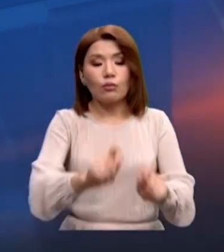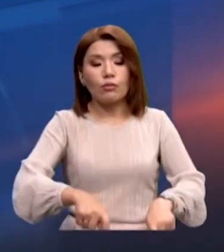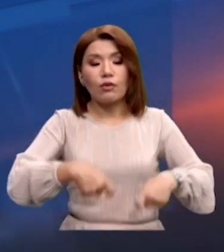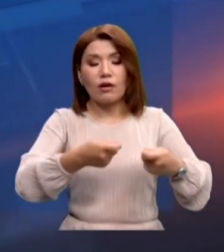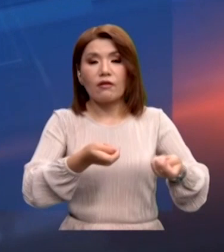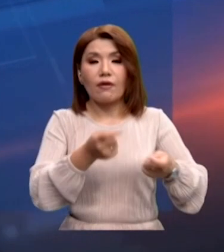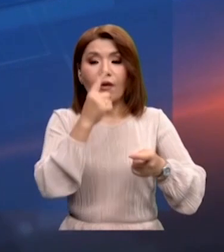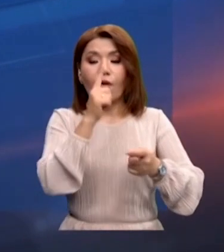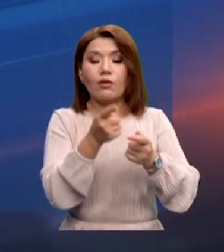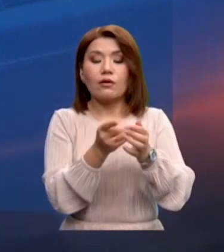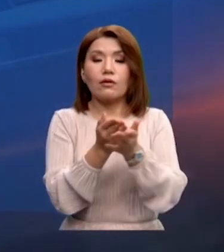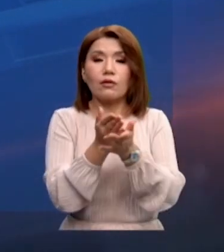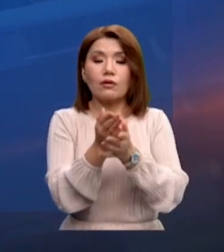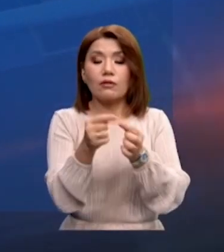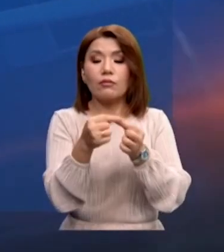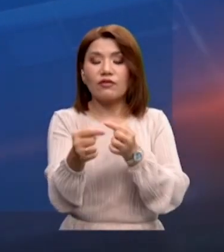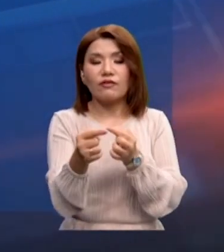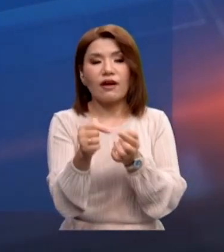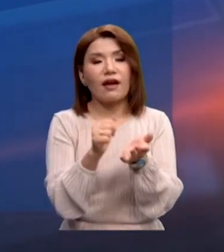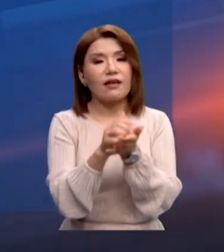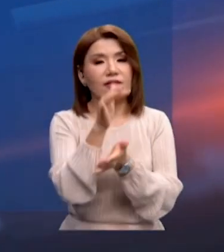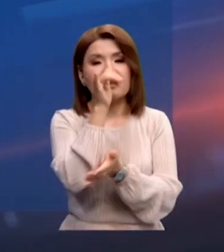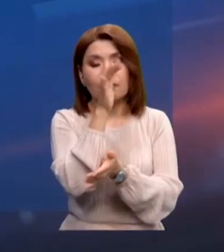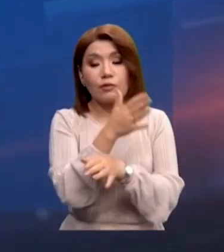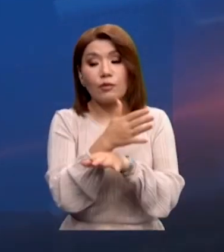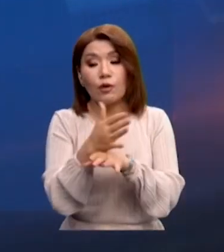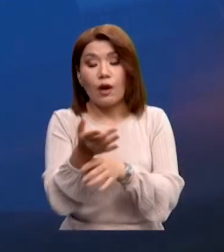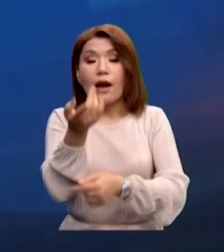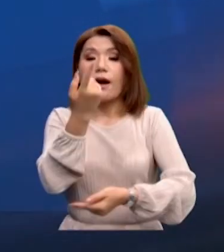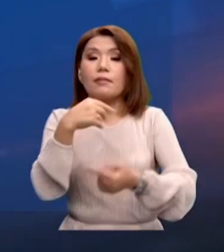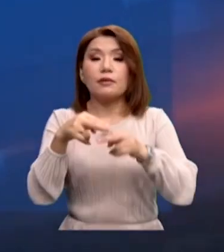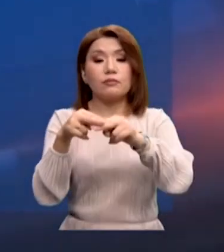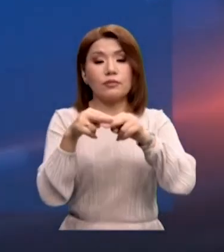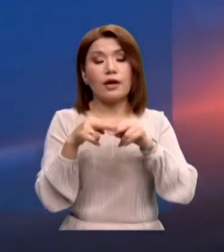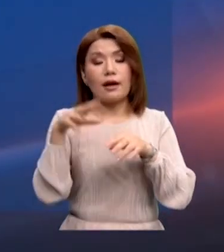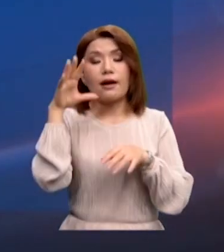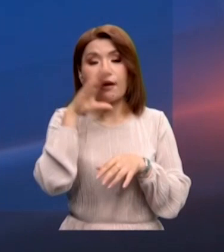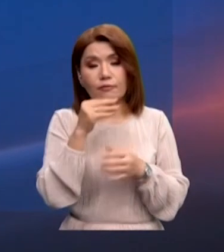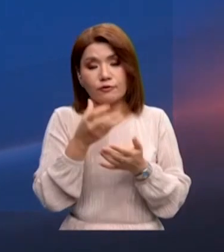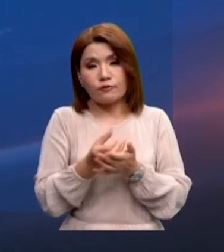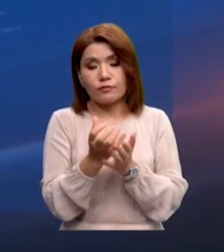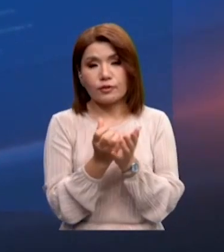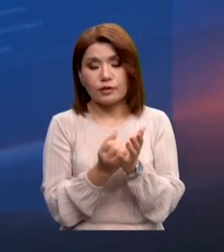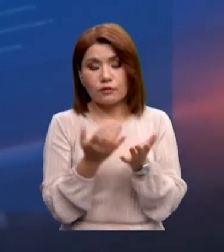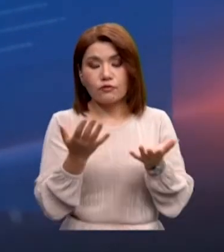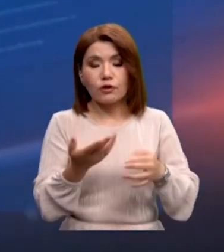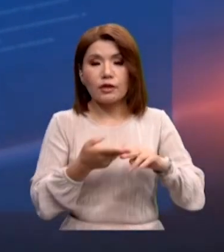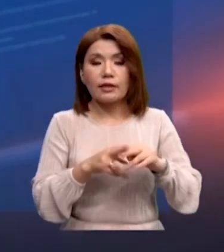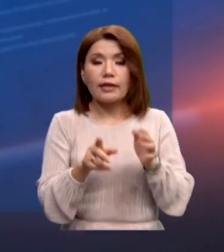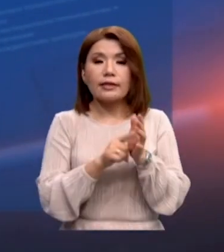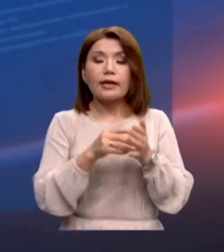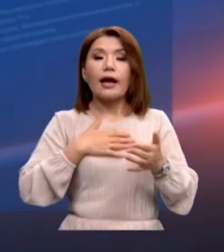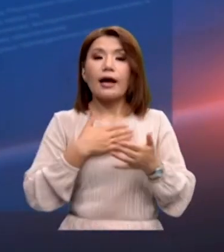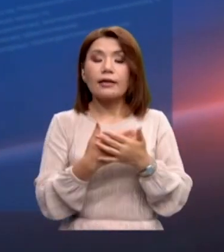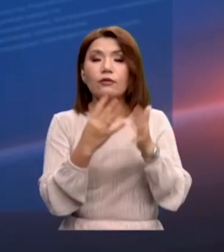бір жылға дейін аталған жүйеден бас тарта алмайды. Кейін ғана қаржысын қорға қайта аударуға мүмкіндік бар. Қазір бұл компаниялардың зейнетақы